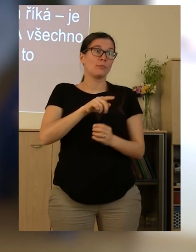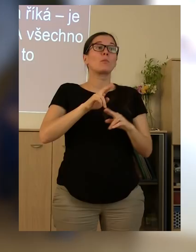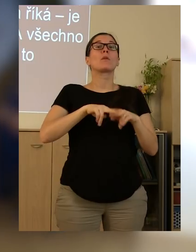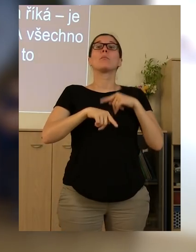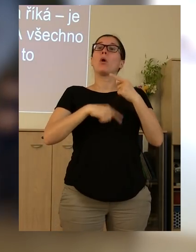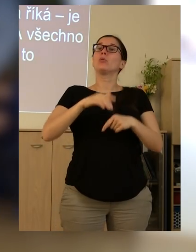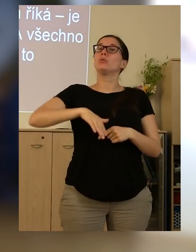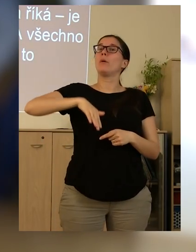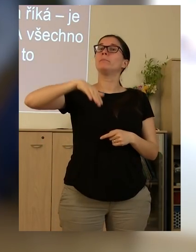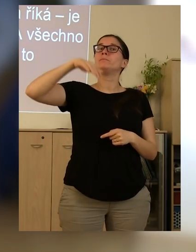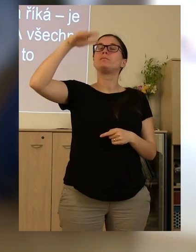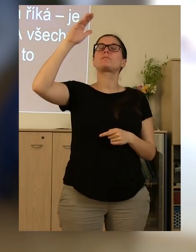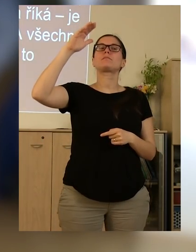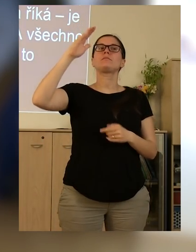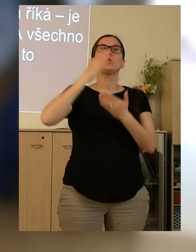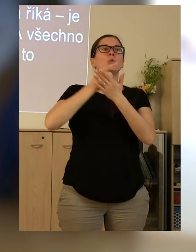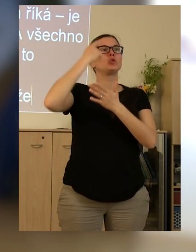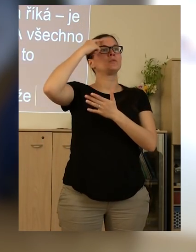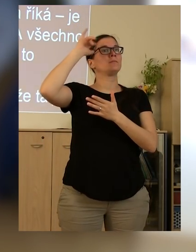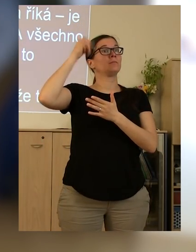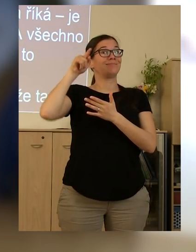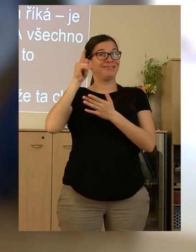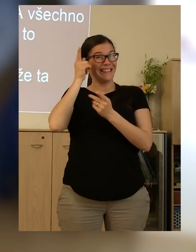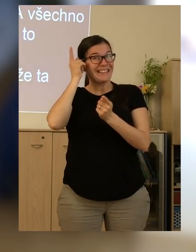zjistíte, že ta chiméra